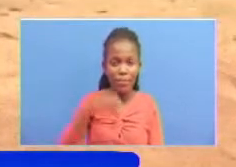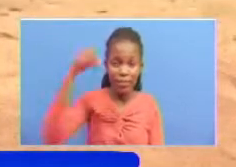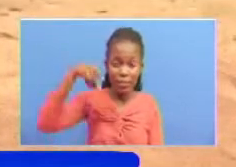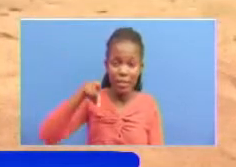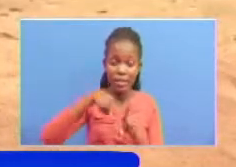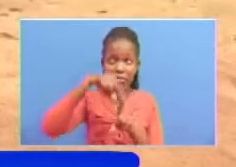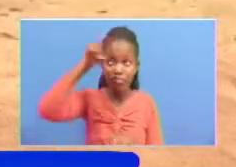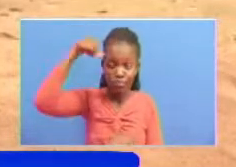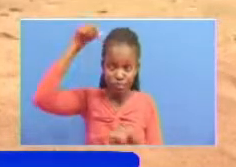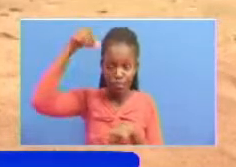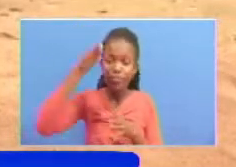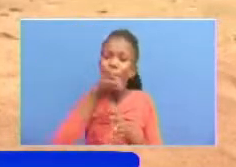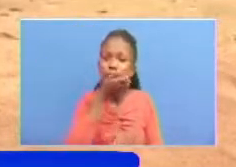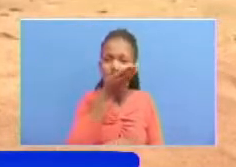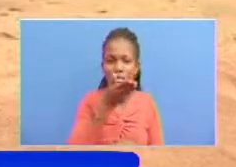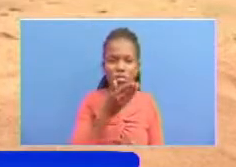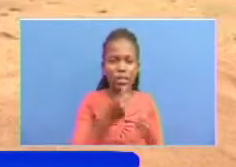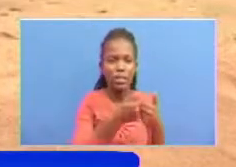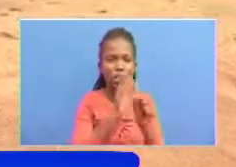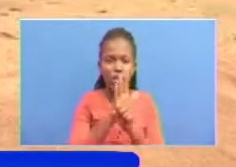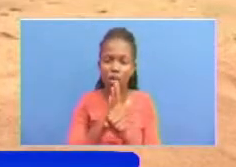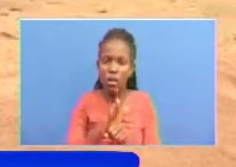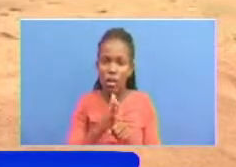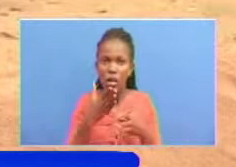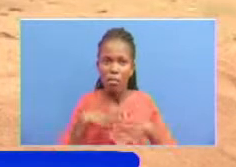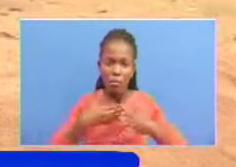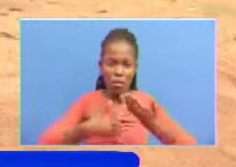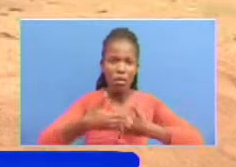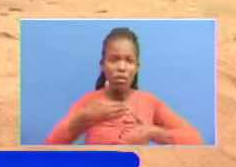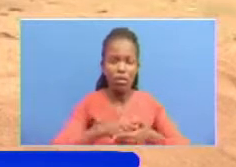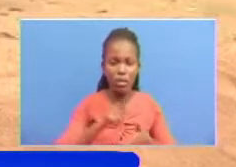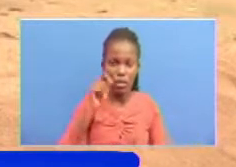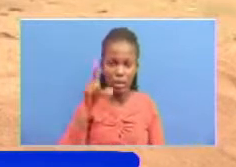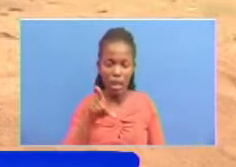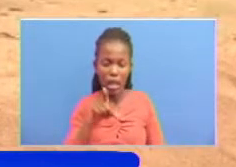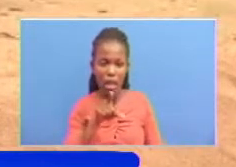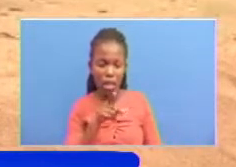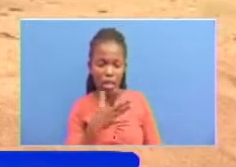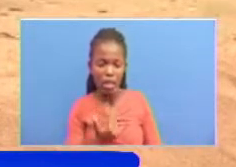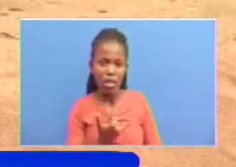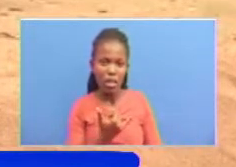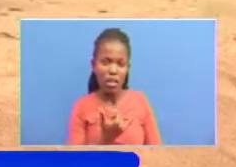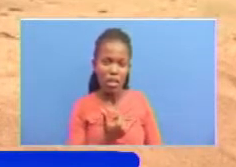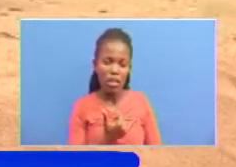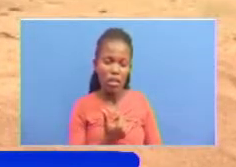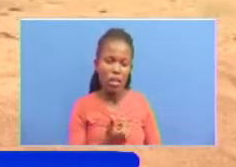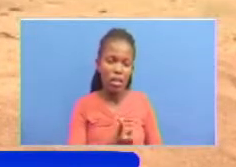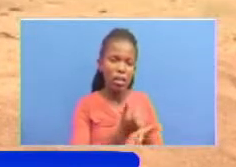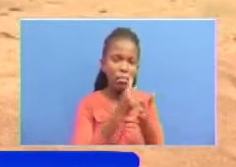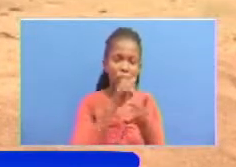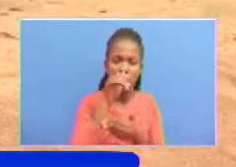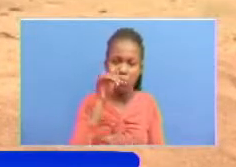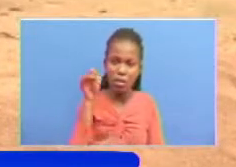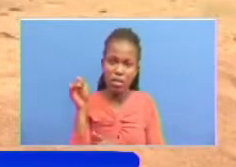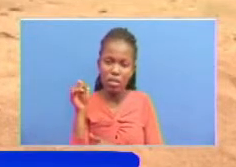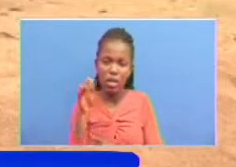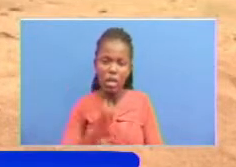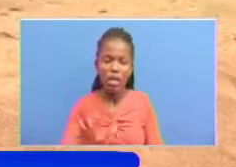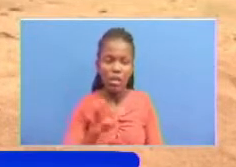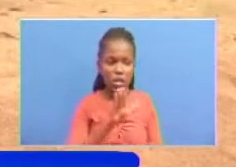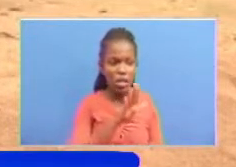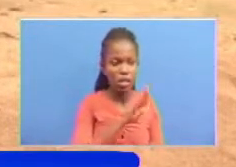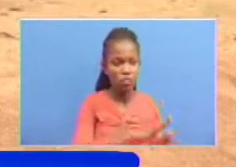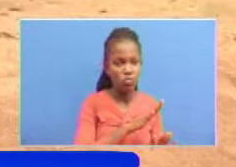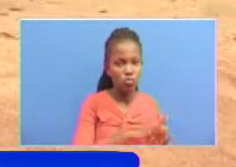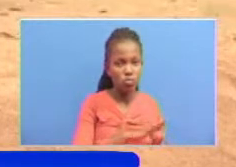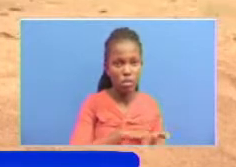sua yinge no mathina mwa mathina sia atandithia kiwanza ni kicha utandithia chatala na yume kule matonye kuthinikiwa ni kana makwate vandu vasio vako kuna